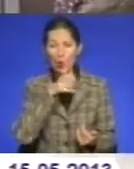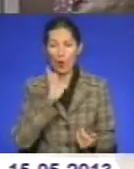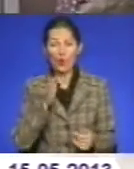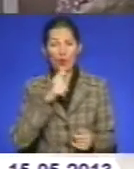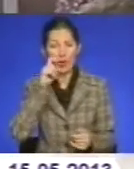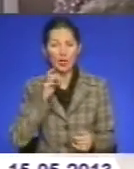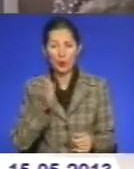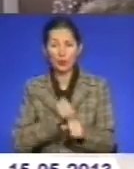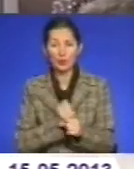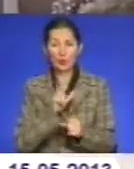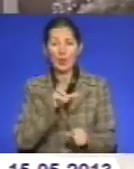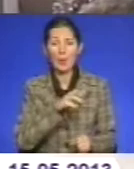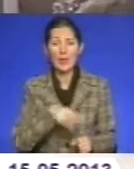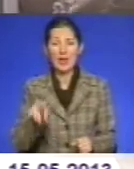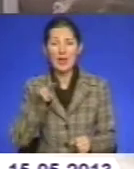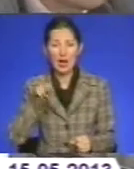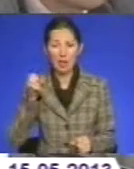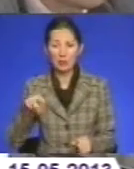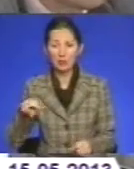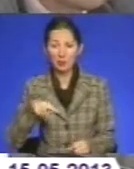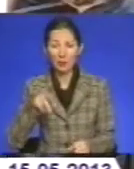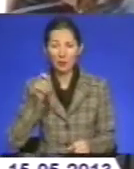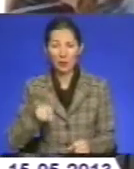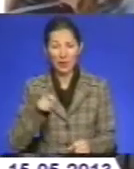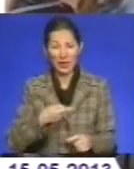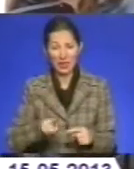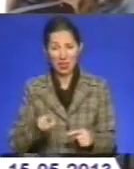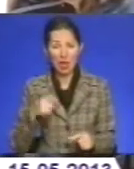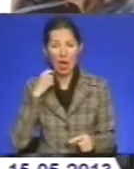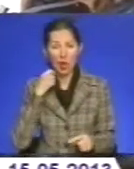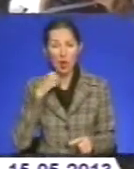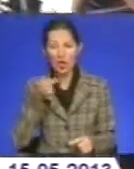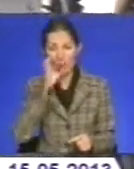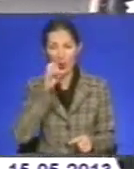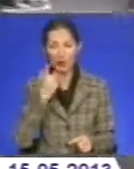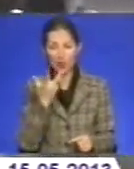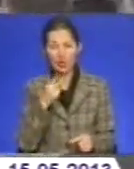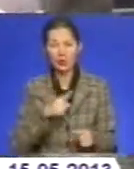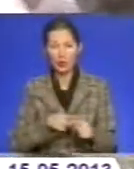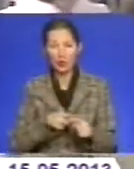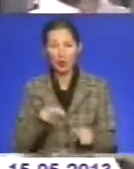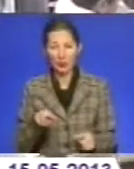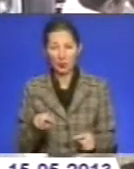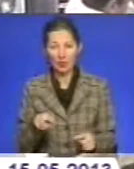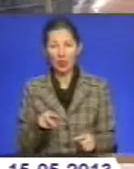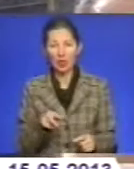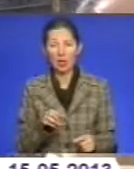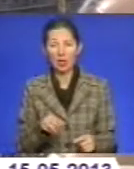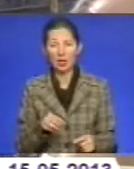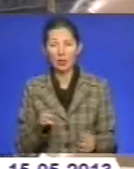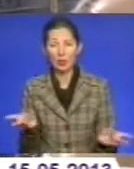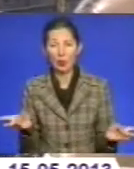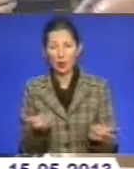ось інших безалкогольних напоїв трохи більше 2,5. Автори законопроекту визнають, окрім пива, потрібно підвищувати акциз і на